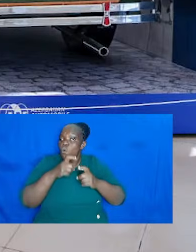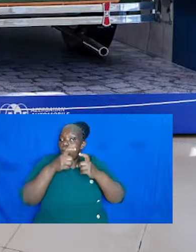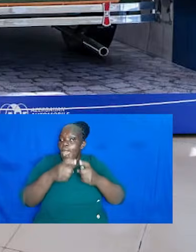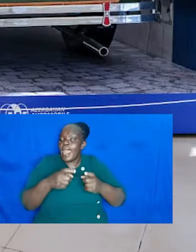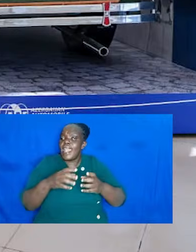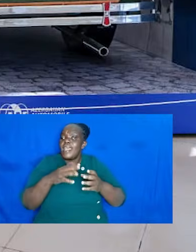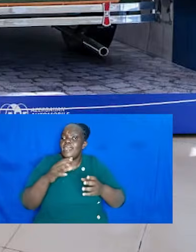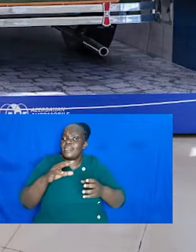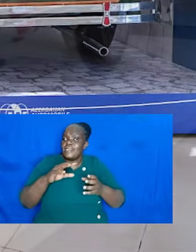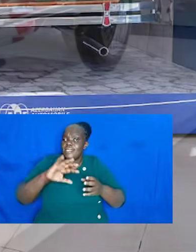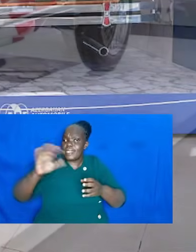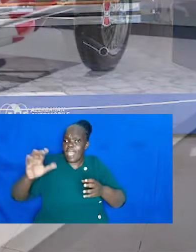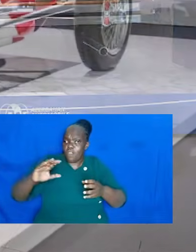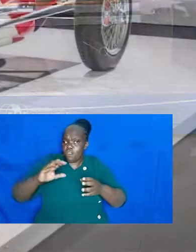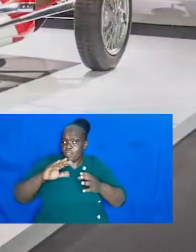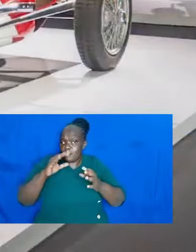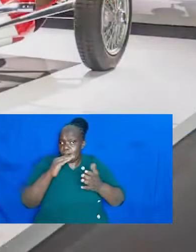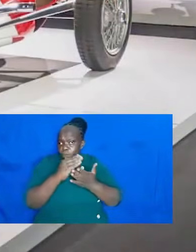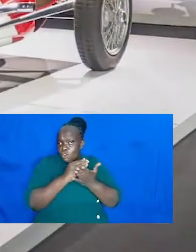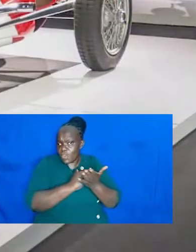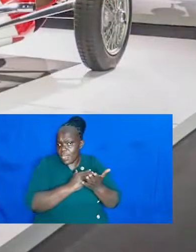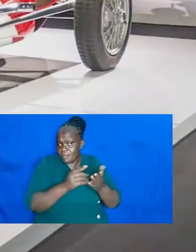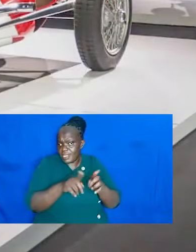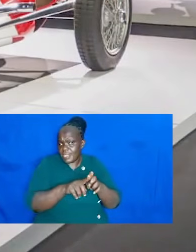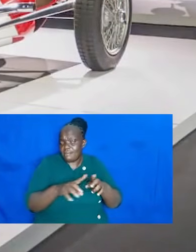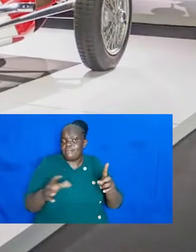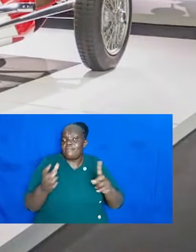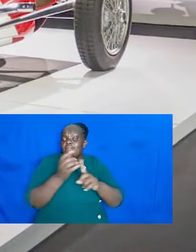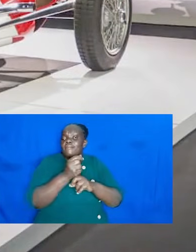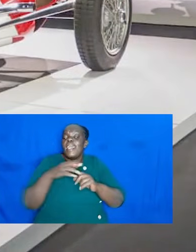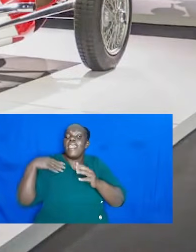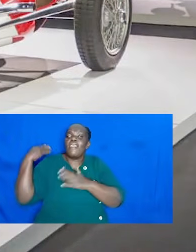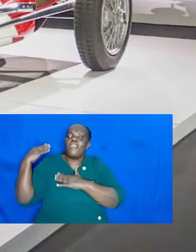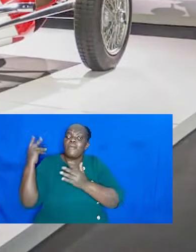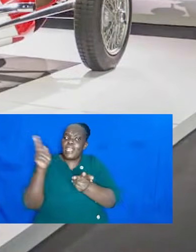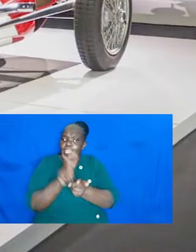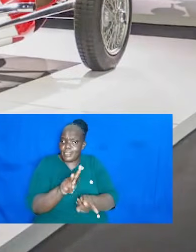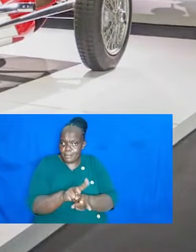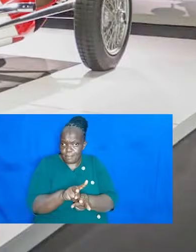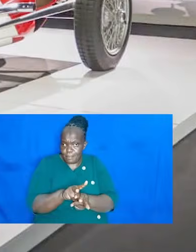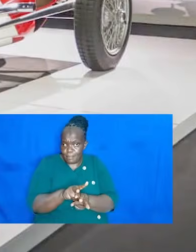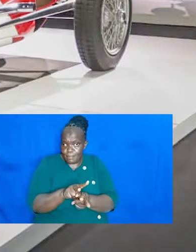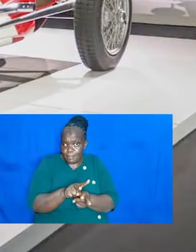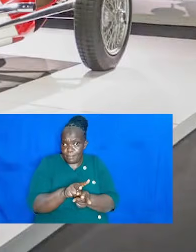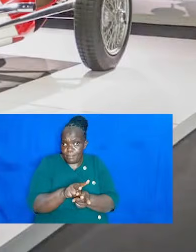Forum, akisisitiza umuhimu wa kuhifadhi urithi wa kihistoria.